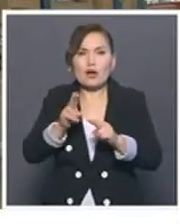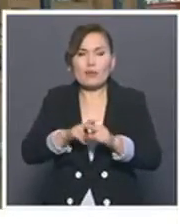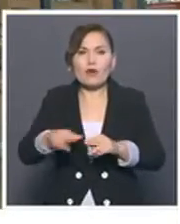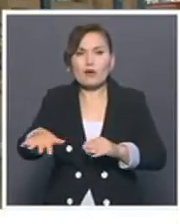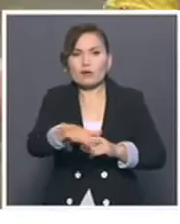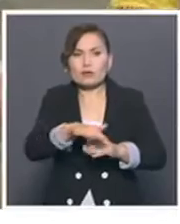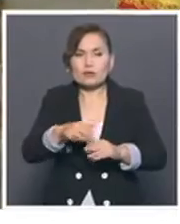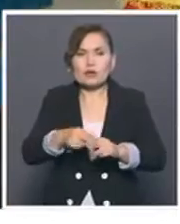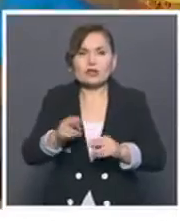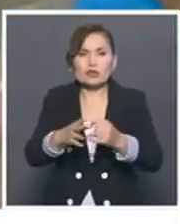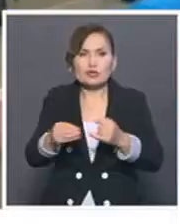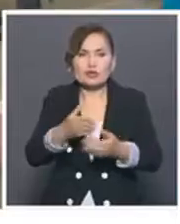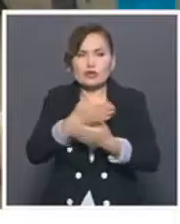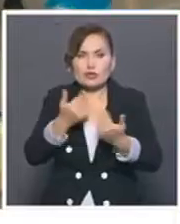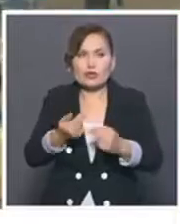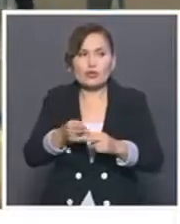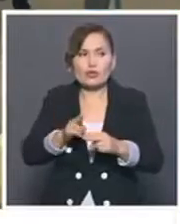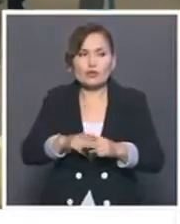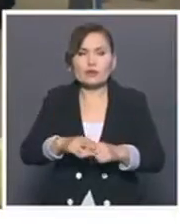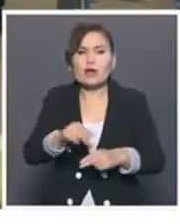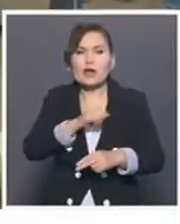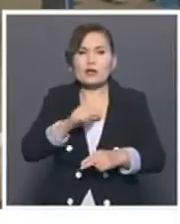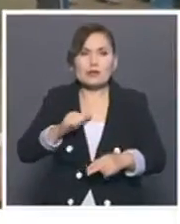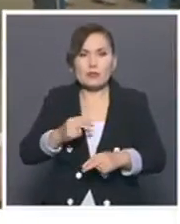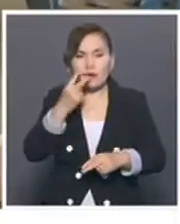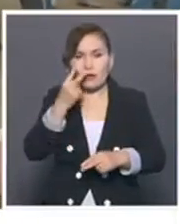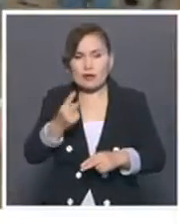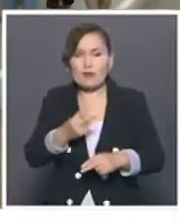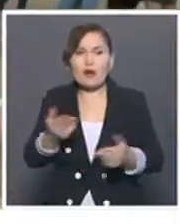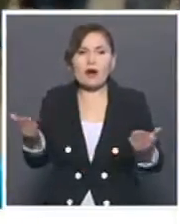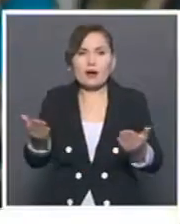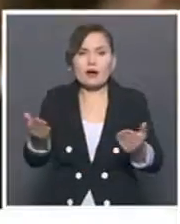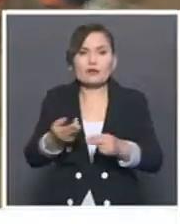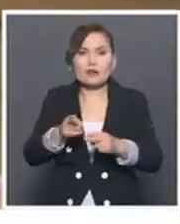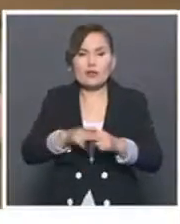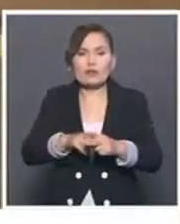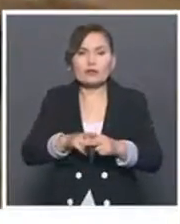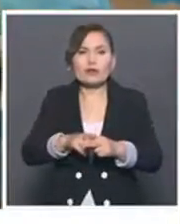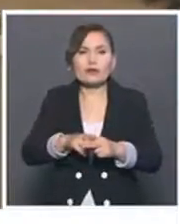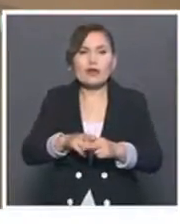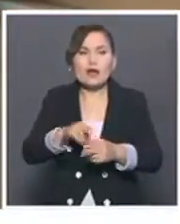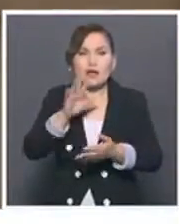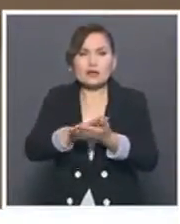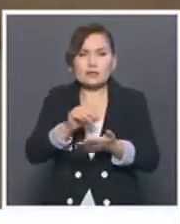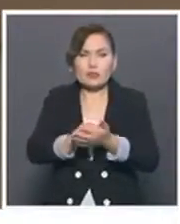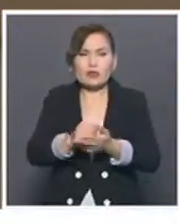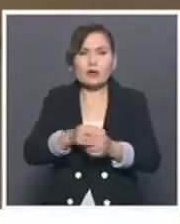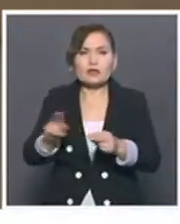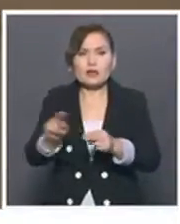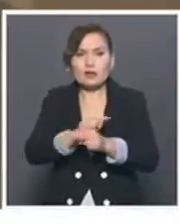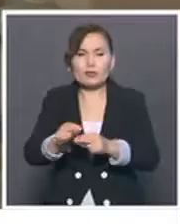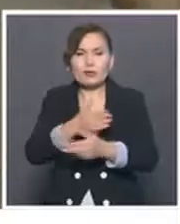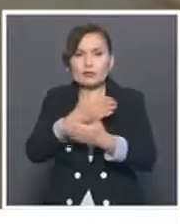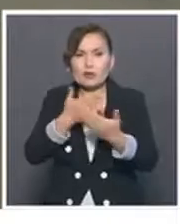жер таппайсыз. Қараңыздар, мына жиекті қараңыздаршы. Қандай жаңа албар жылба. Қай алаңдардан көрдіңіздер